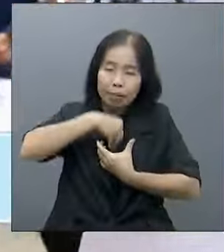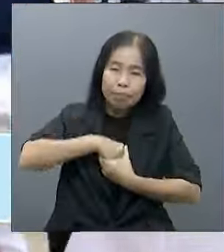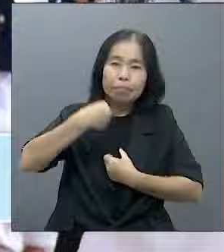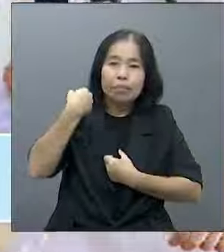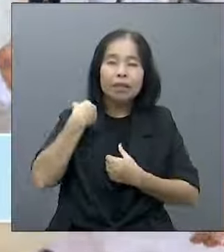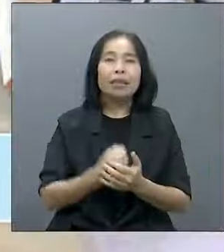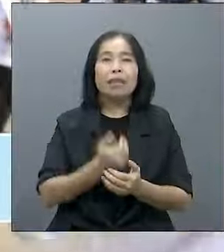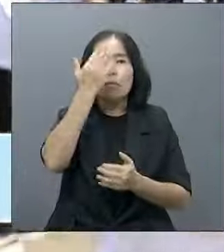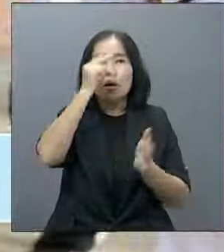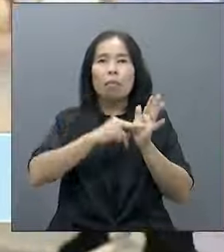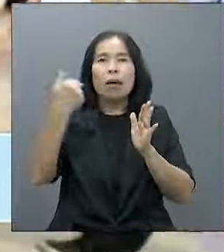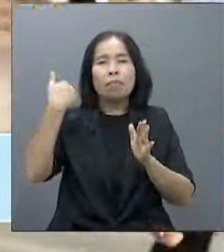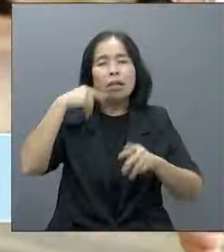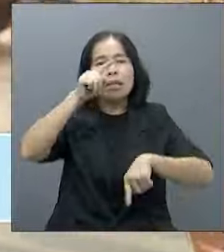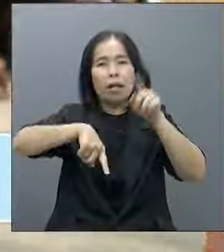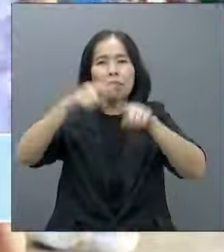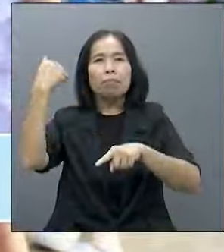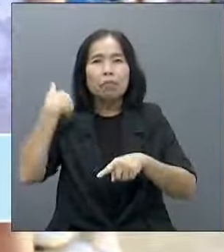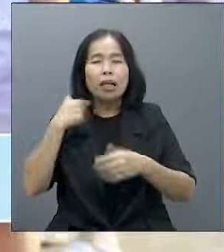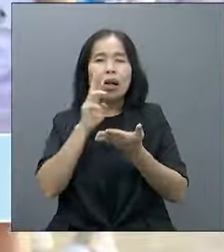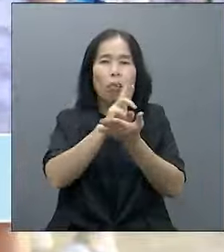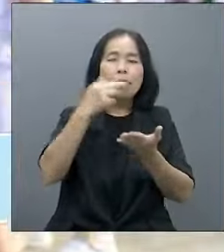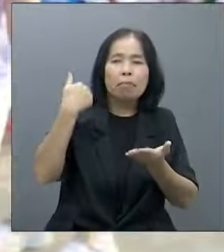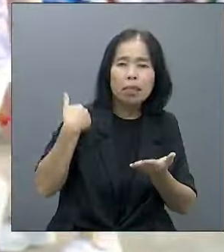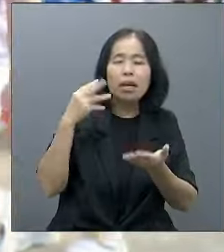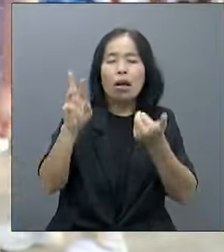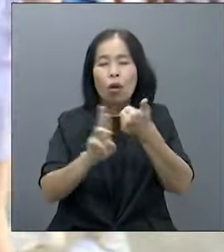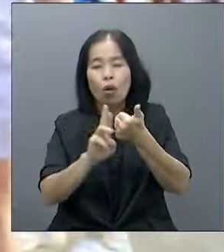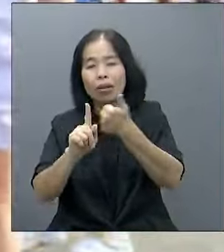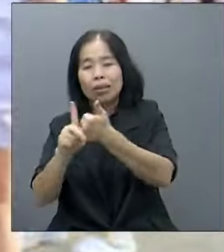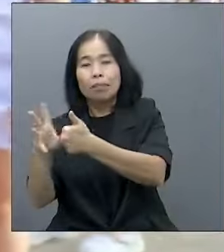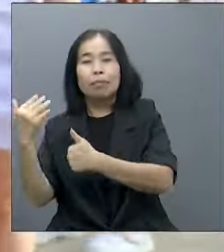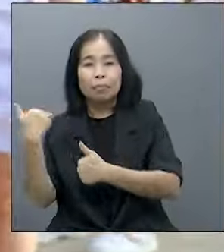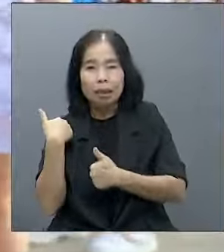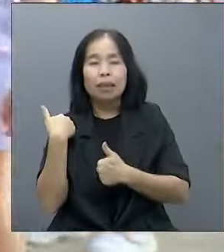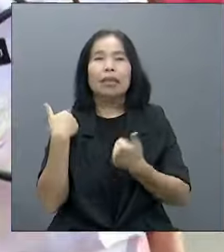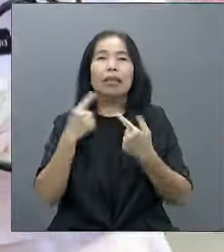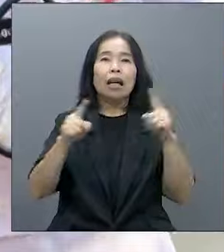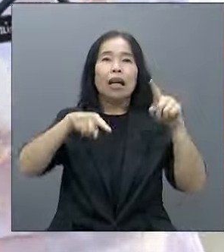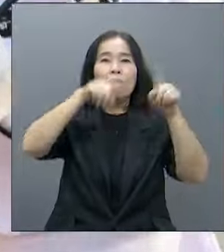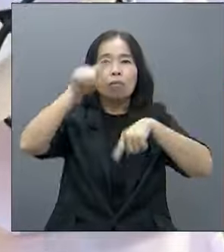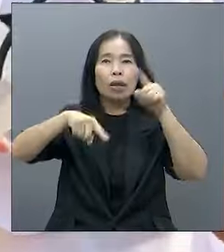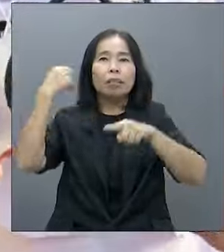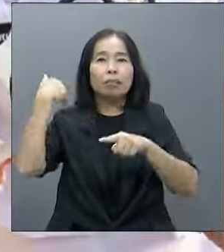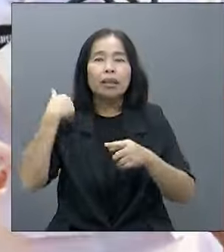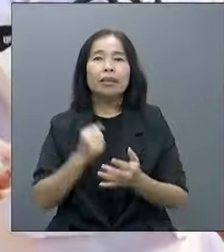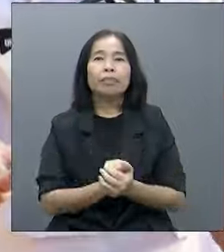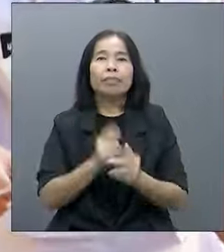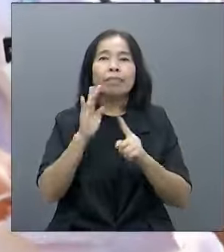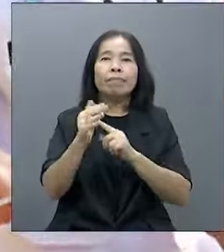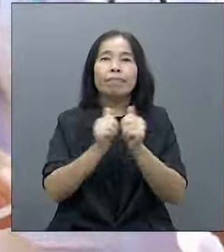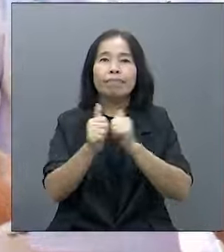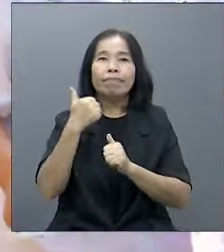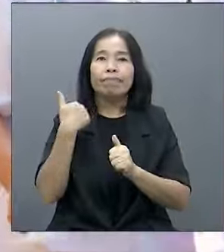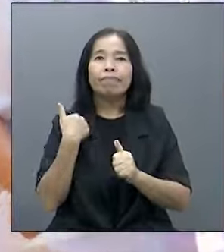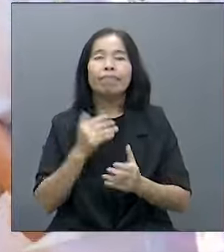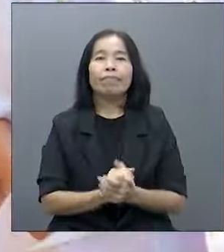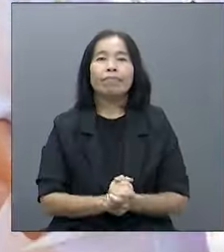ทีเนี่ยมันมีลำดับก็จริงมีรางวัลชนะเลิศรองชนะเลิศอันดับหนึ่งรองชนะเลิศอันดับสองมันจะต้องมีผู้แพ้เน า ะ แต่เหนื่อยนะจะบอก